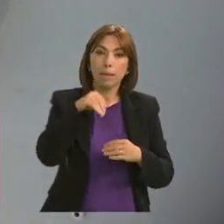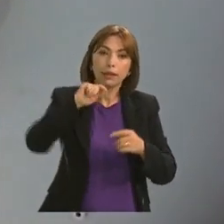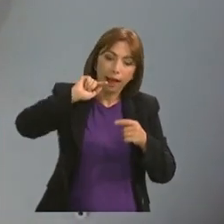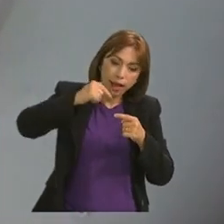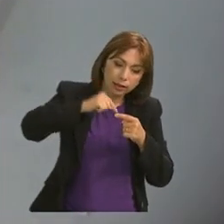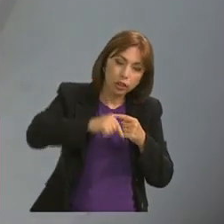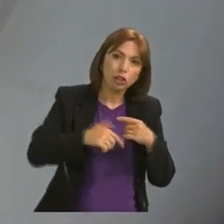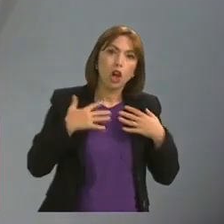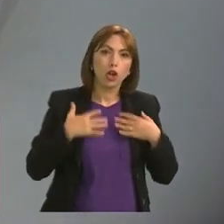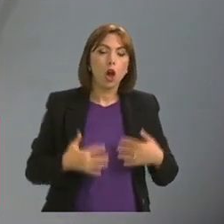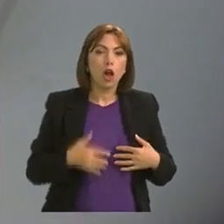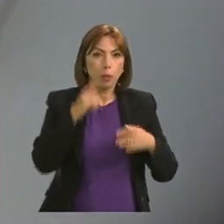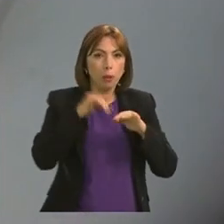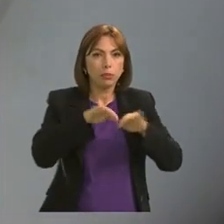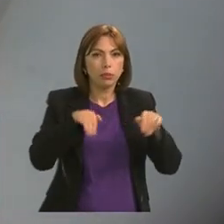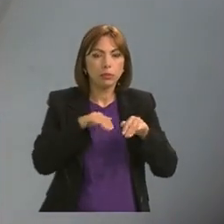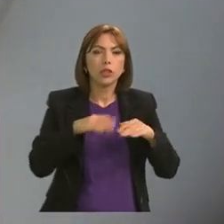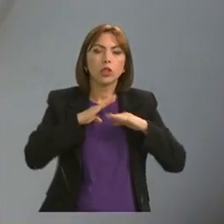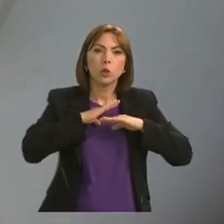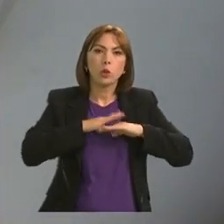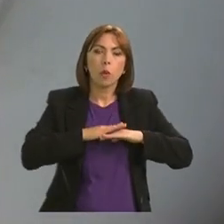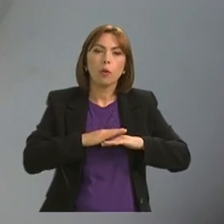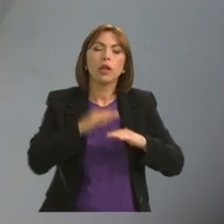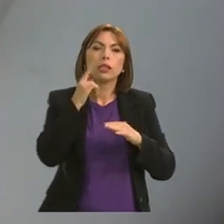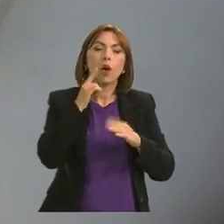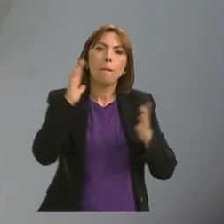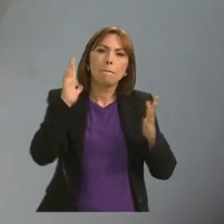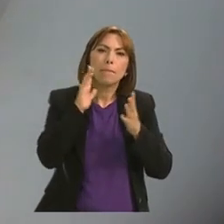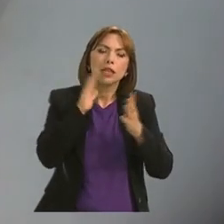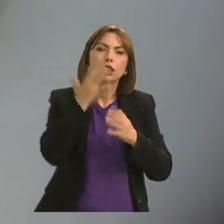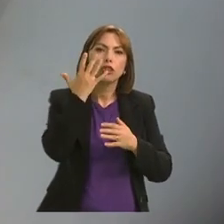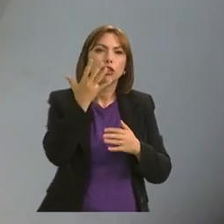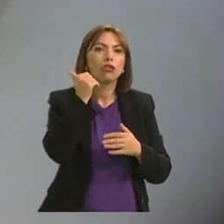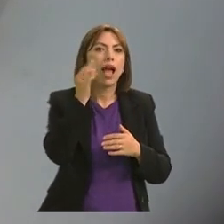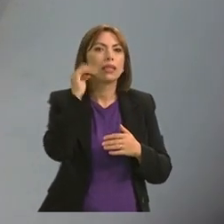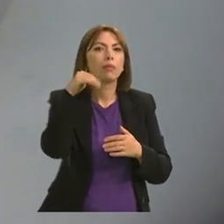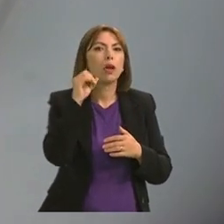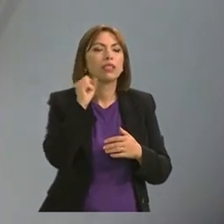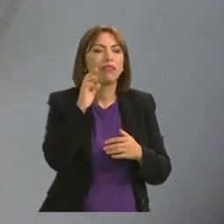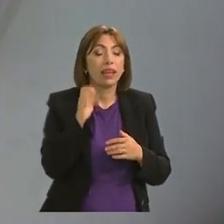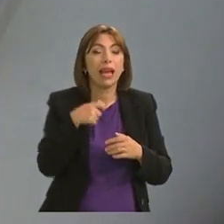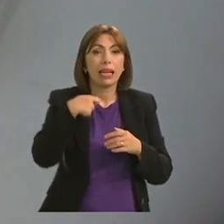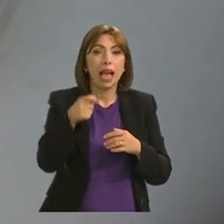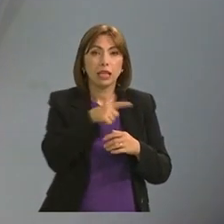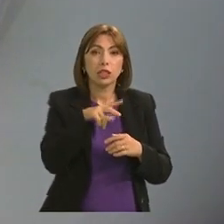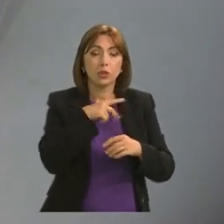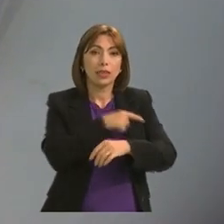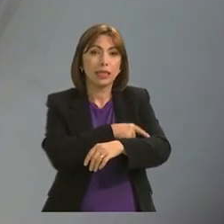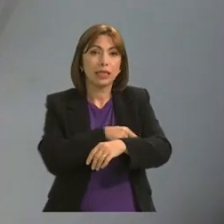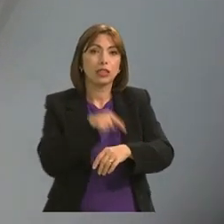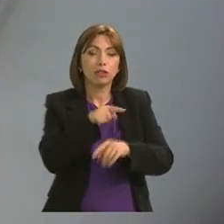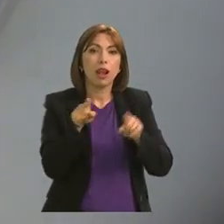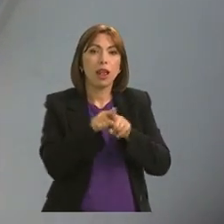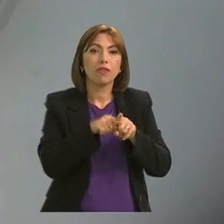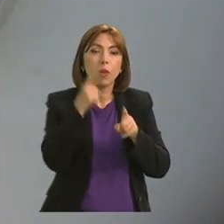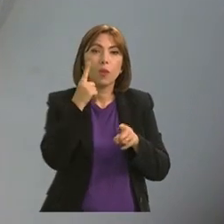adâncime, corpul scafandrului suportă o presiune de 5 atmosfere. Gazele pe care le respiră sunt în sângele lui ai doma